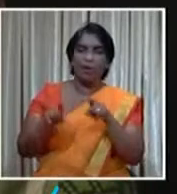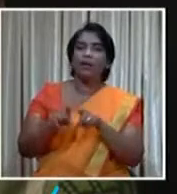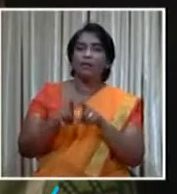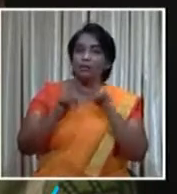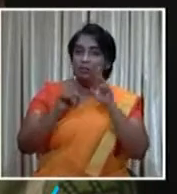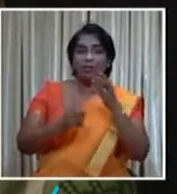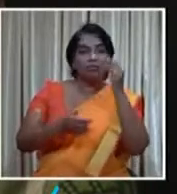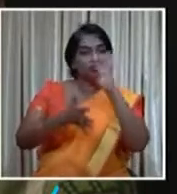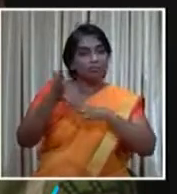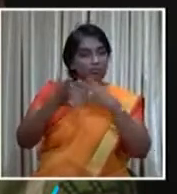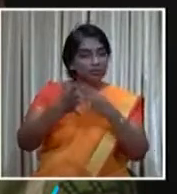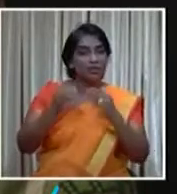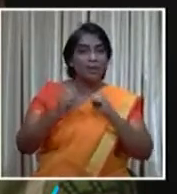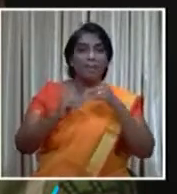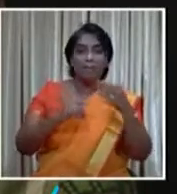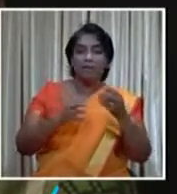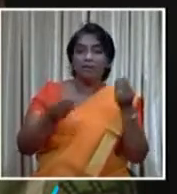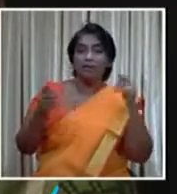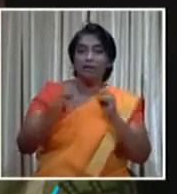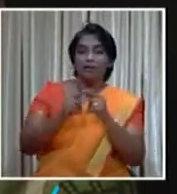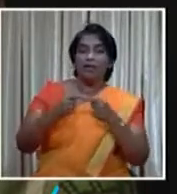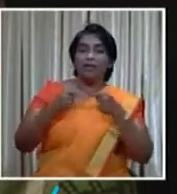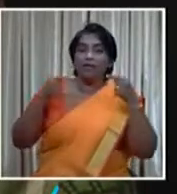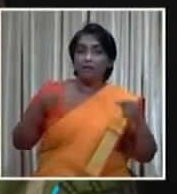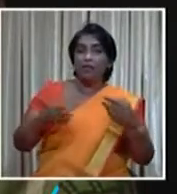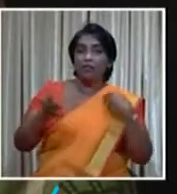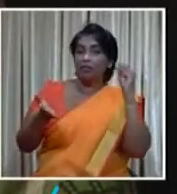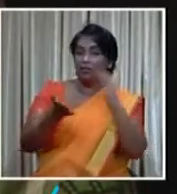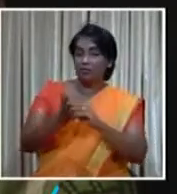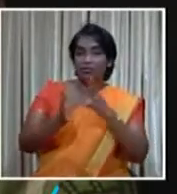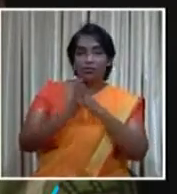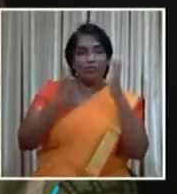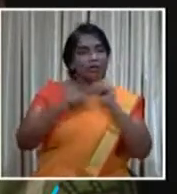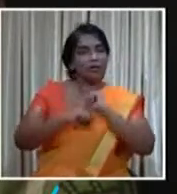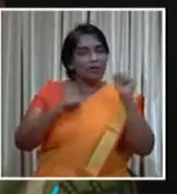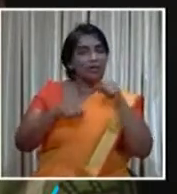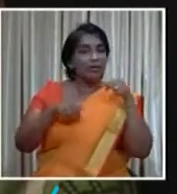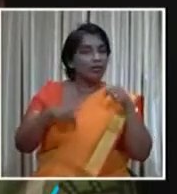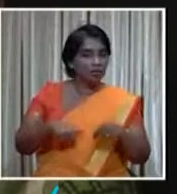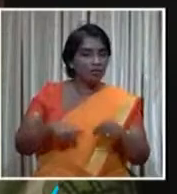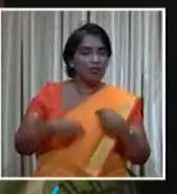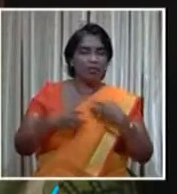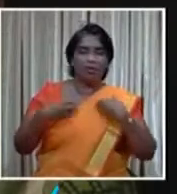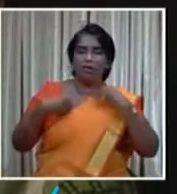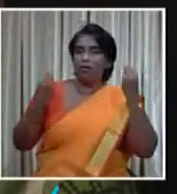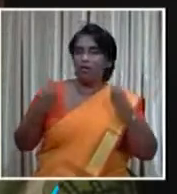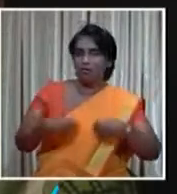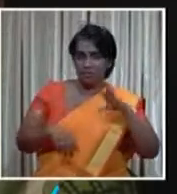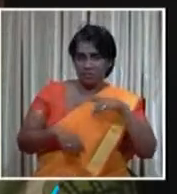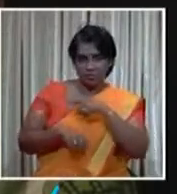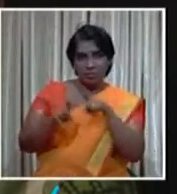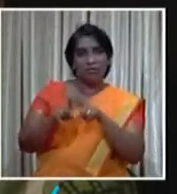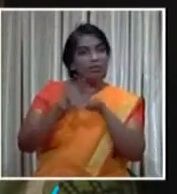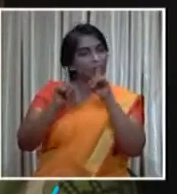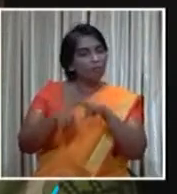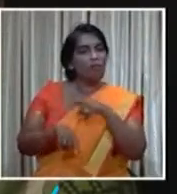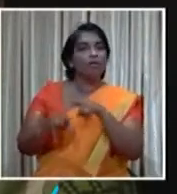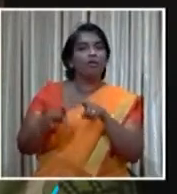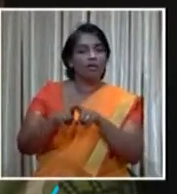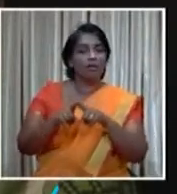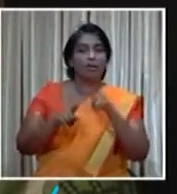මෙම අයවැයෙන් පසුව විපක්ෂය යොදා ගැනීමට බලාපොරොත්තු වූ බොහෝ සටන් පාට අද නිෂේධනය වී තිබෙනවා. එබැවින්